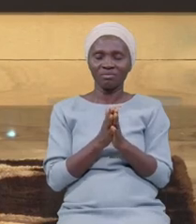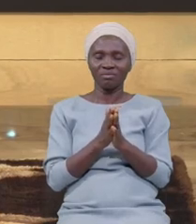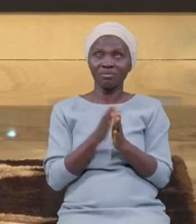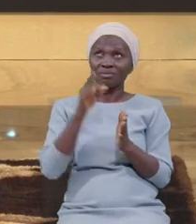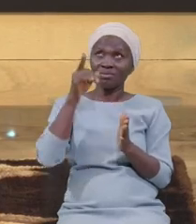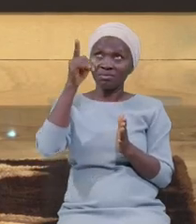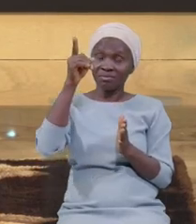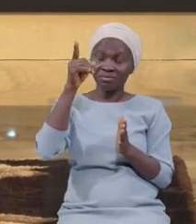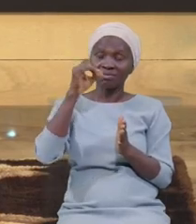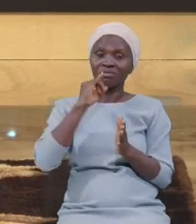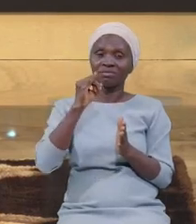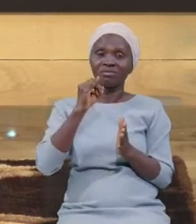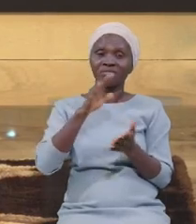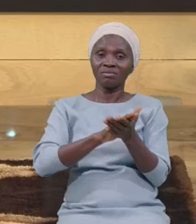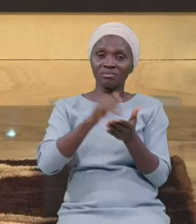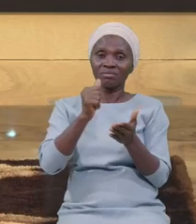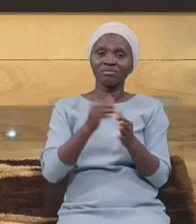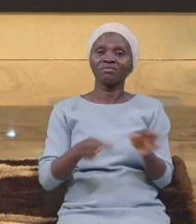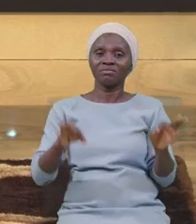Il est fiable.